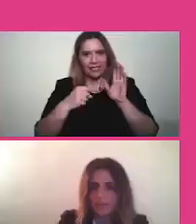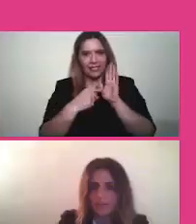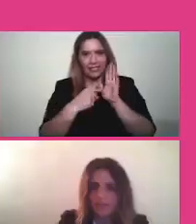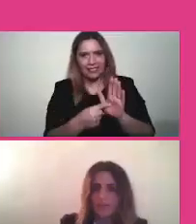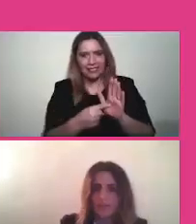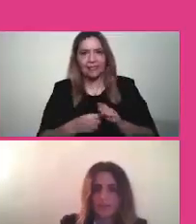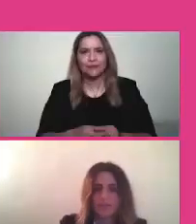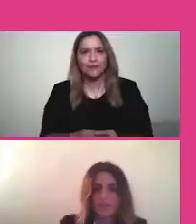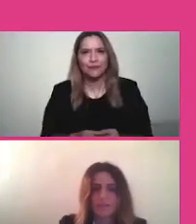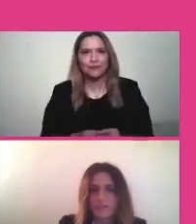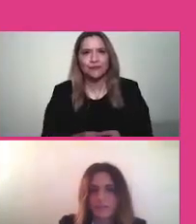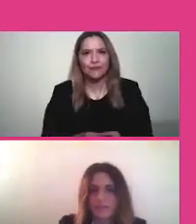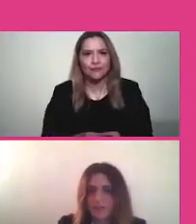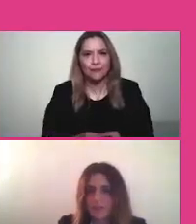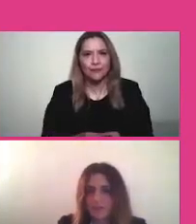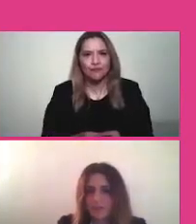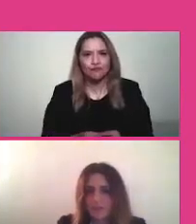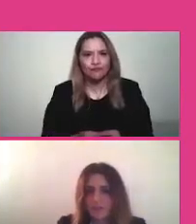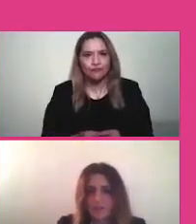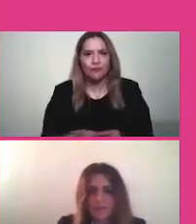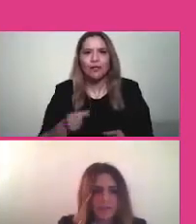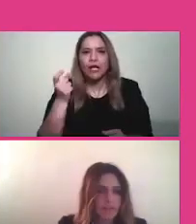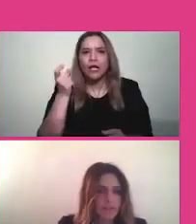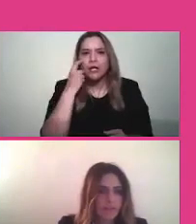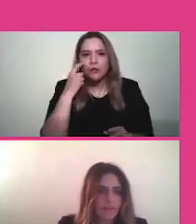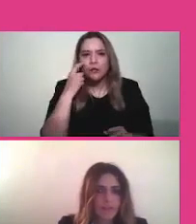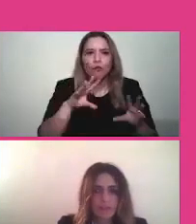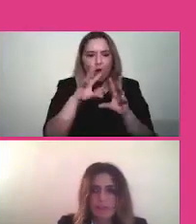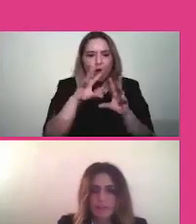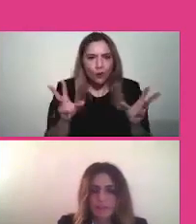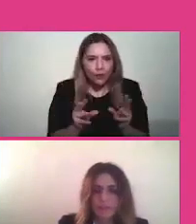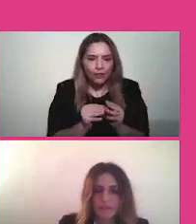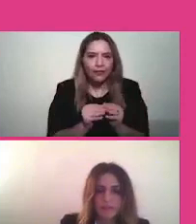μου, ώστε να δούμε όλοι μαζί